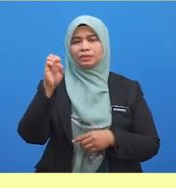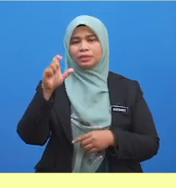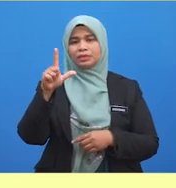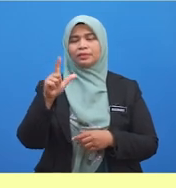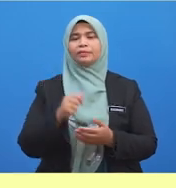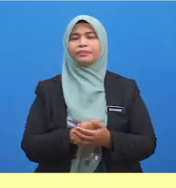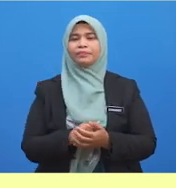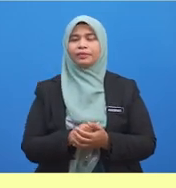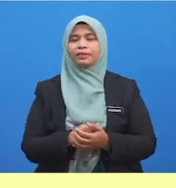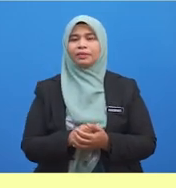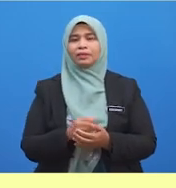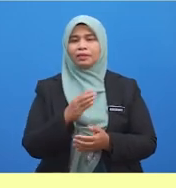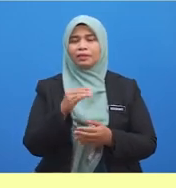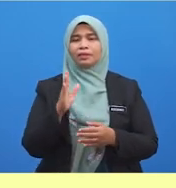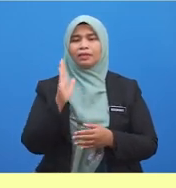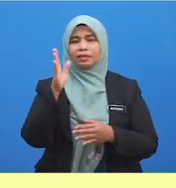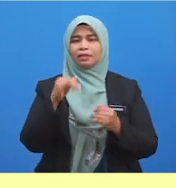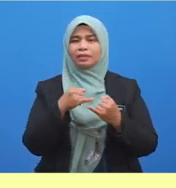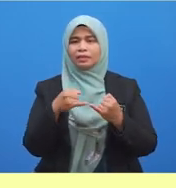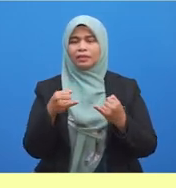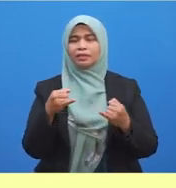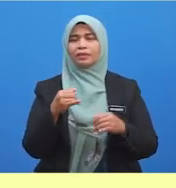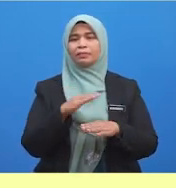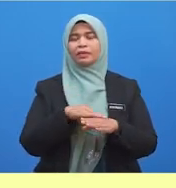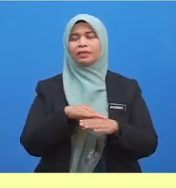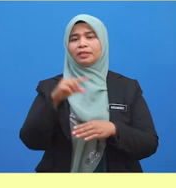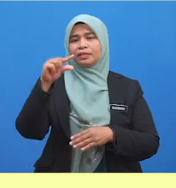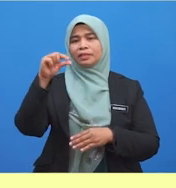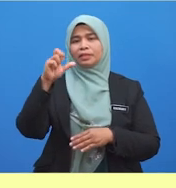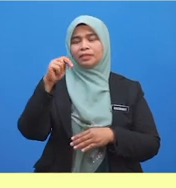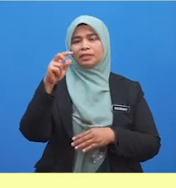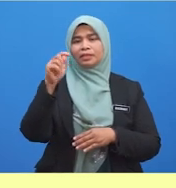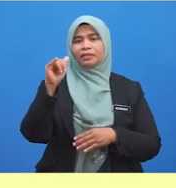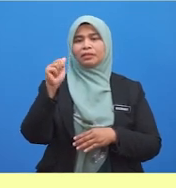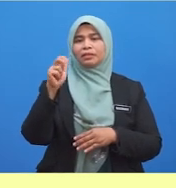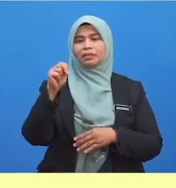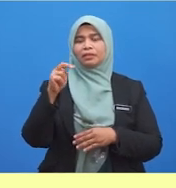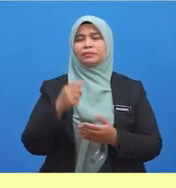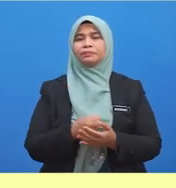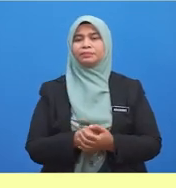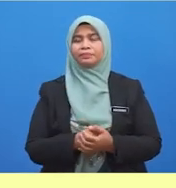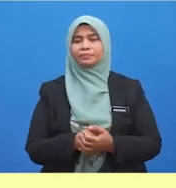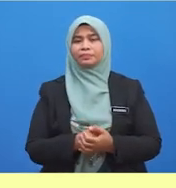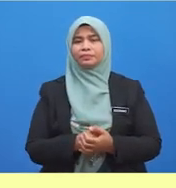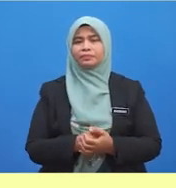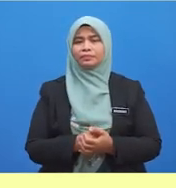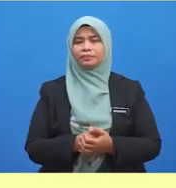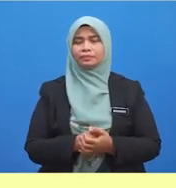homolognya terikat pada gentian gelendong dari kutub sel